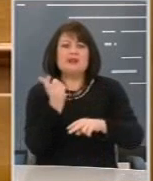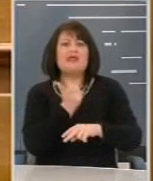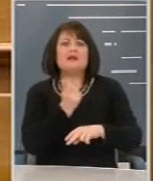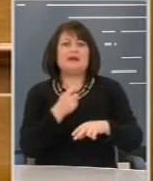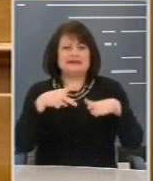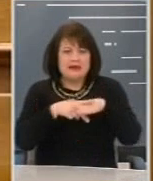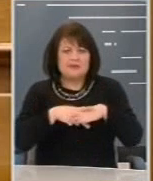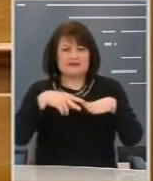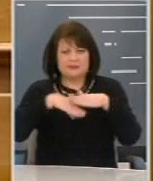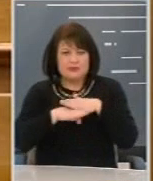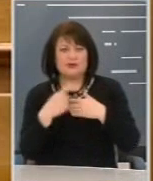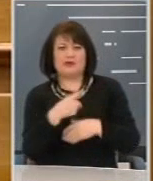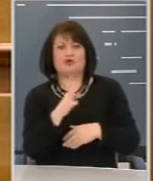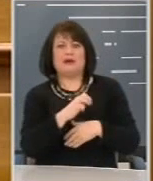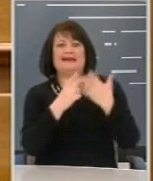Πυρός